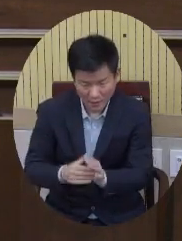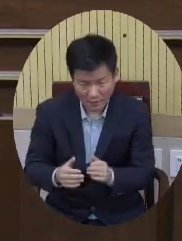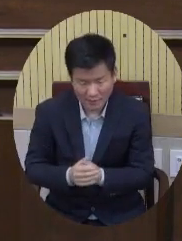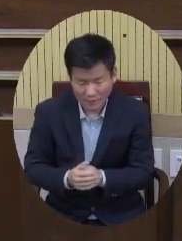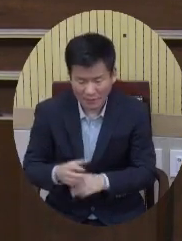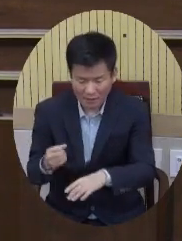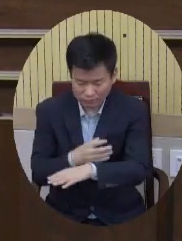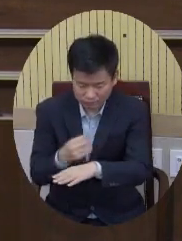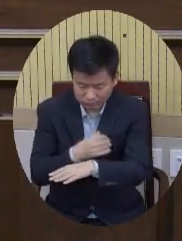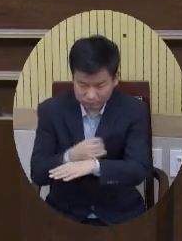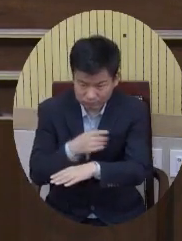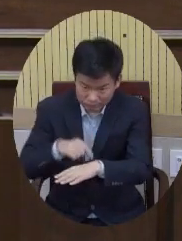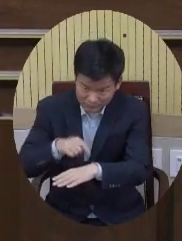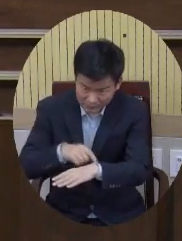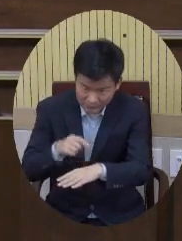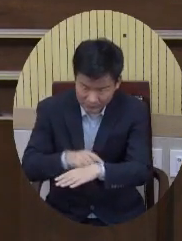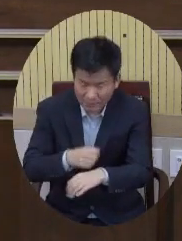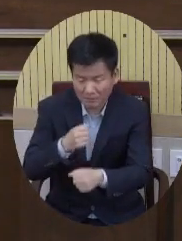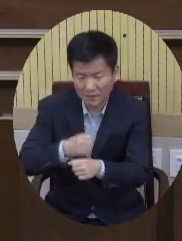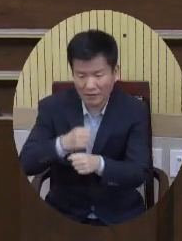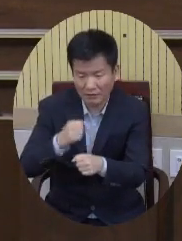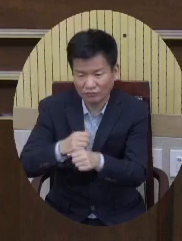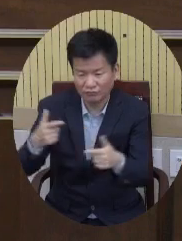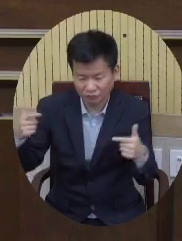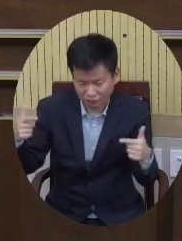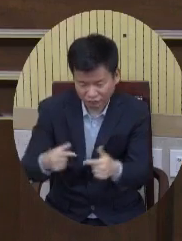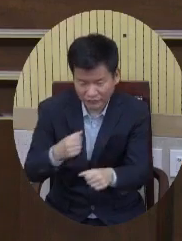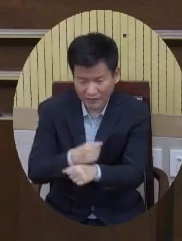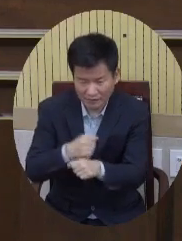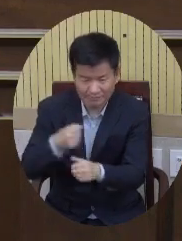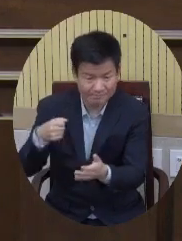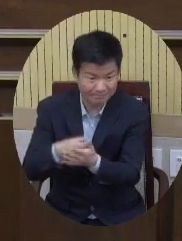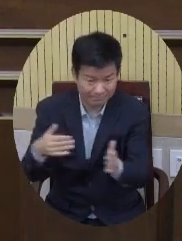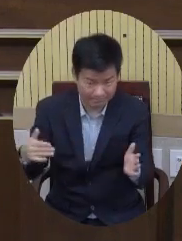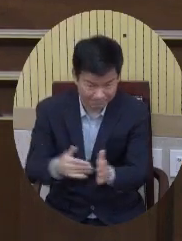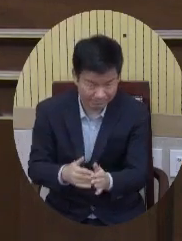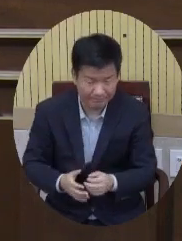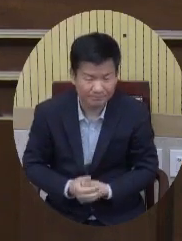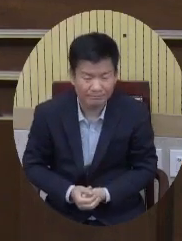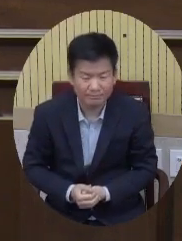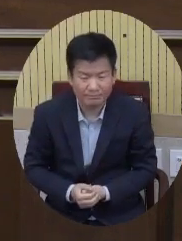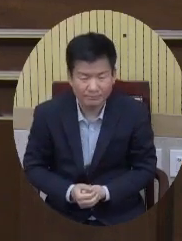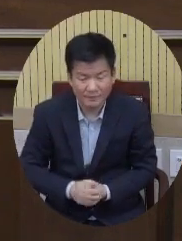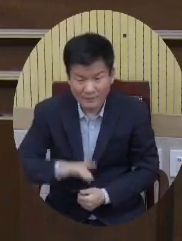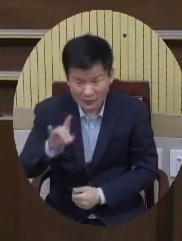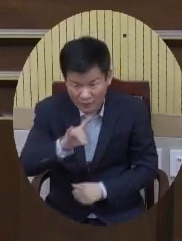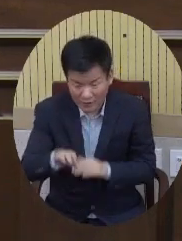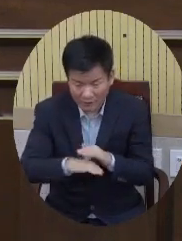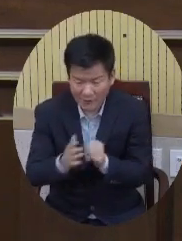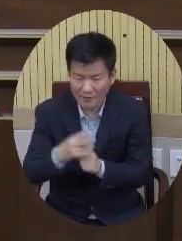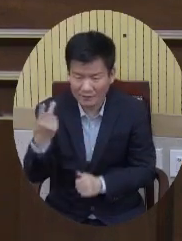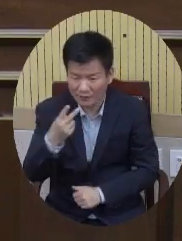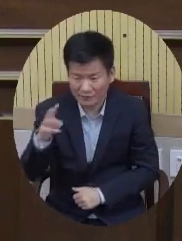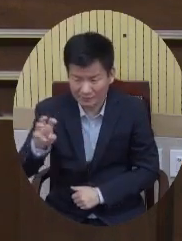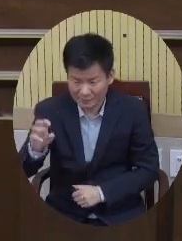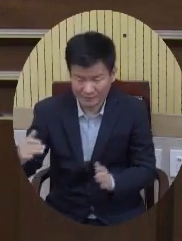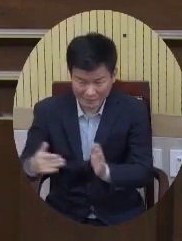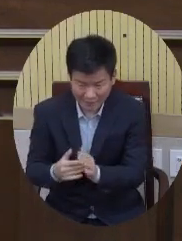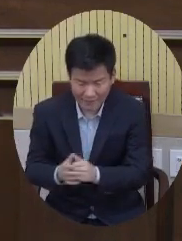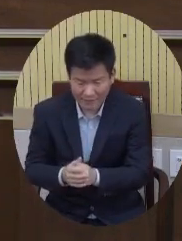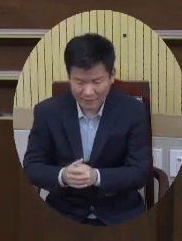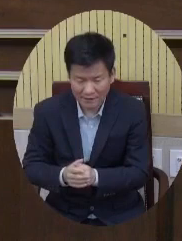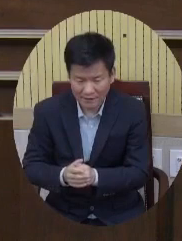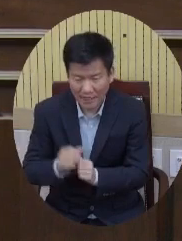내연기관 자동차 생산을 중단하자는 결정을 했습니다 현대자동차는 2030년까지